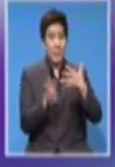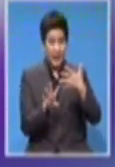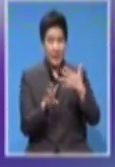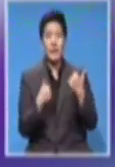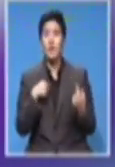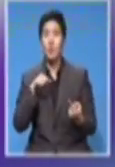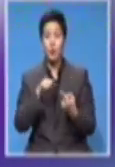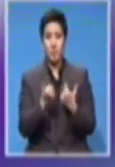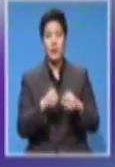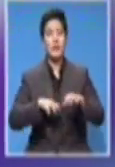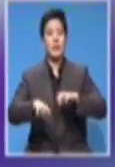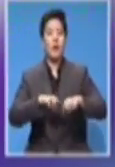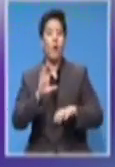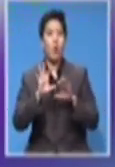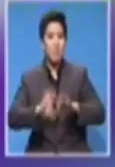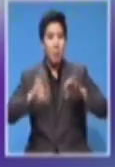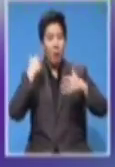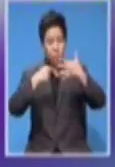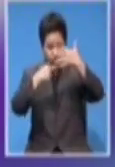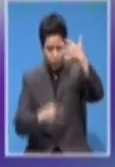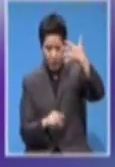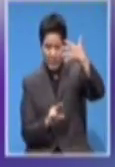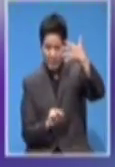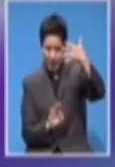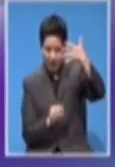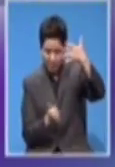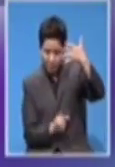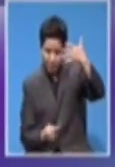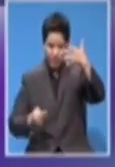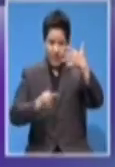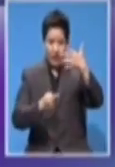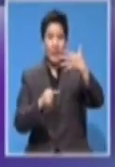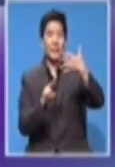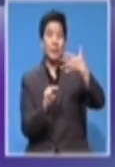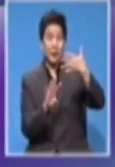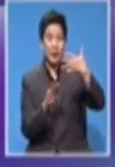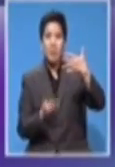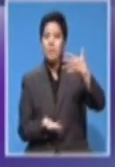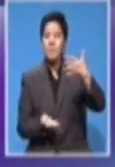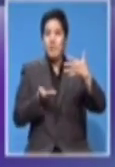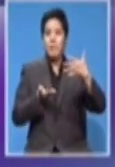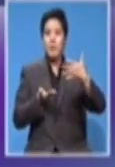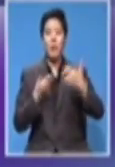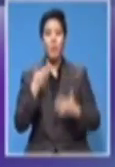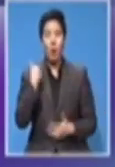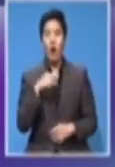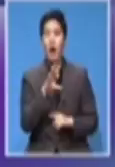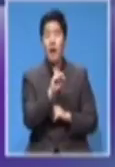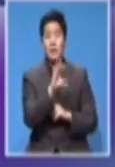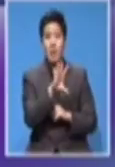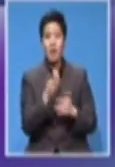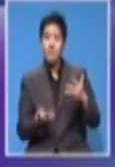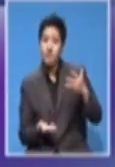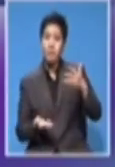การบริหารภาครัฐจากอันดับที่39เป็นอันดับที่34และกรอบดำเนินการด้านสังคมจากอันดับที่55เป็